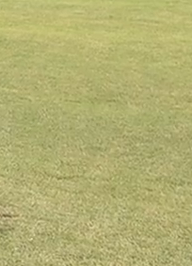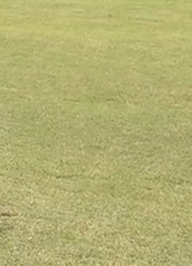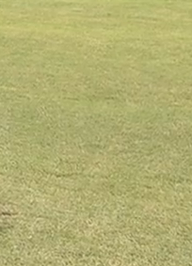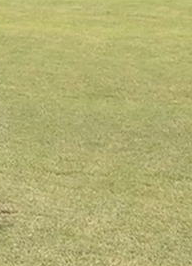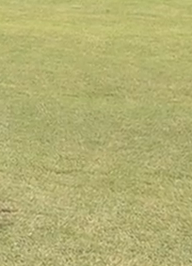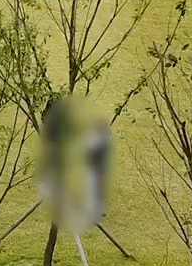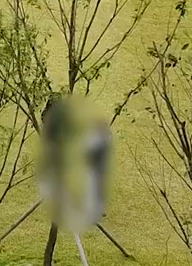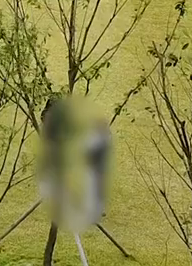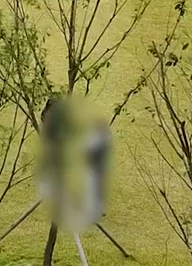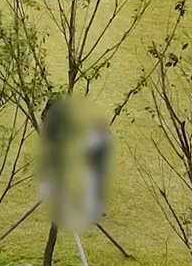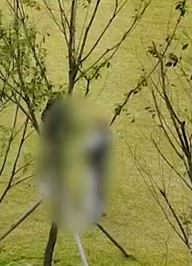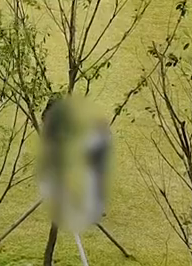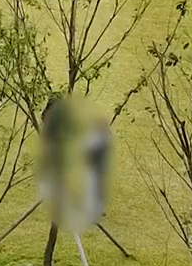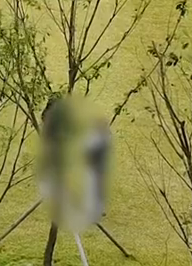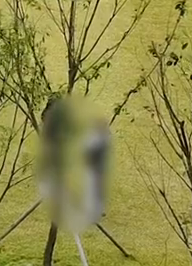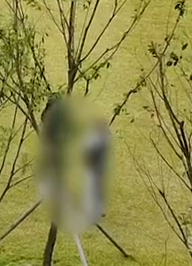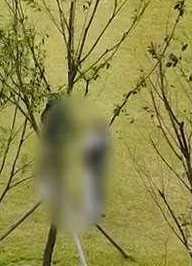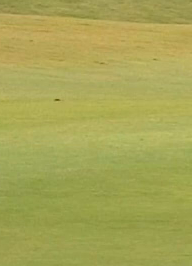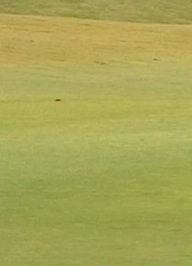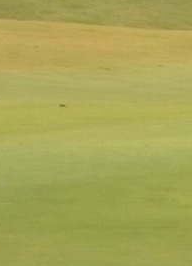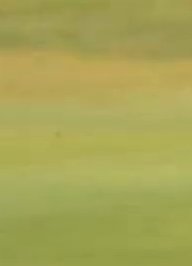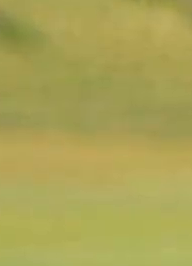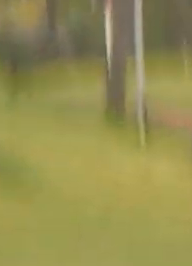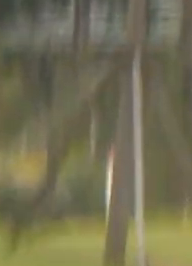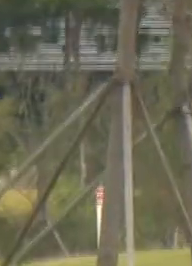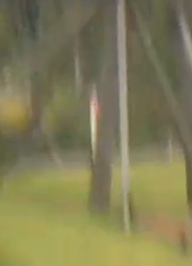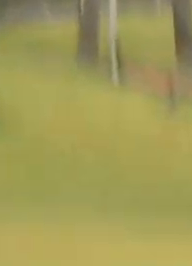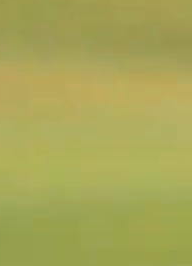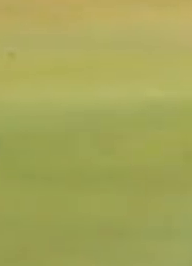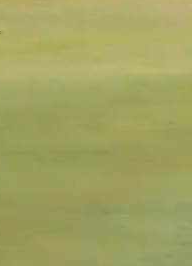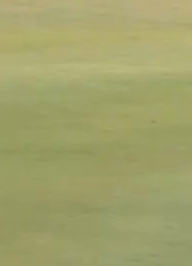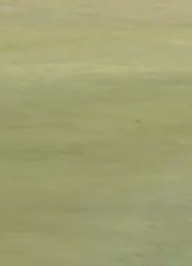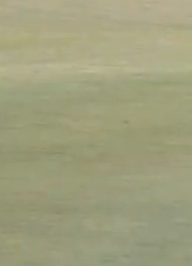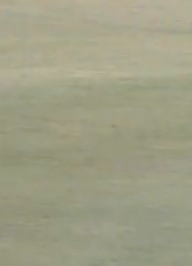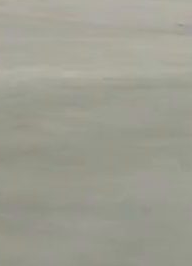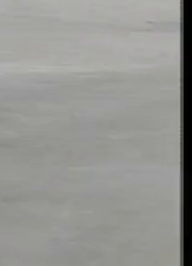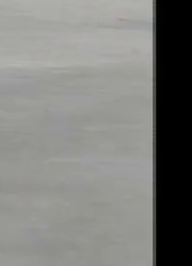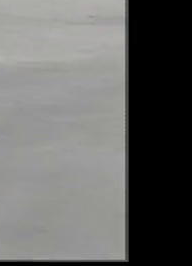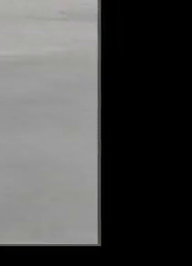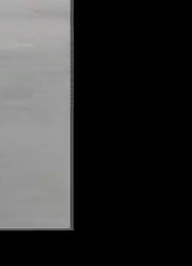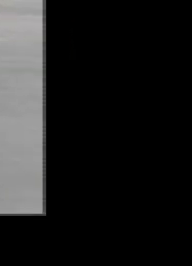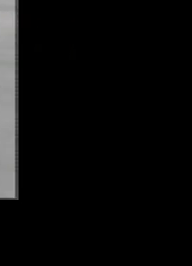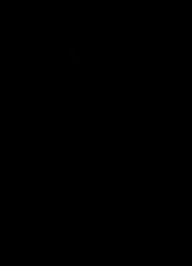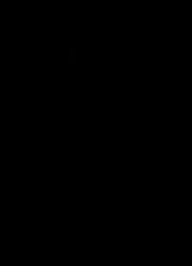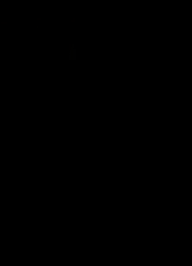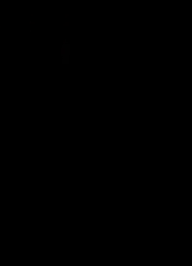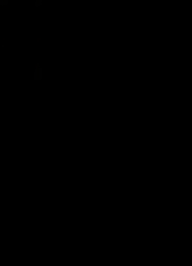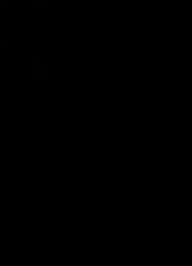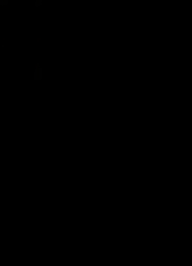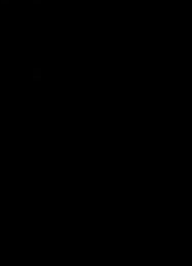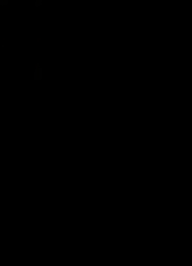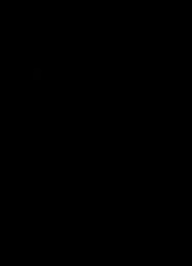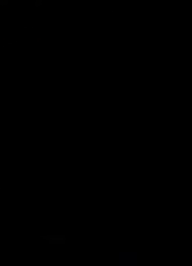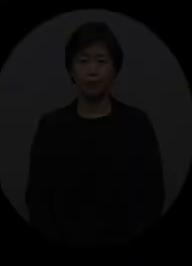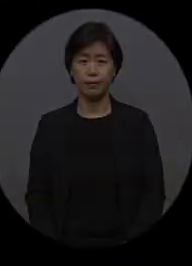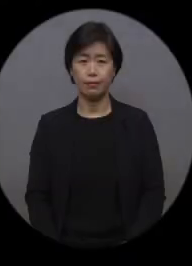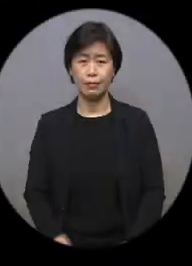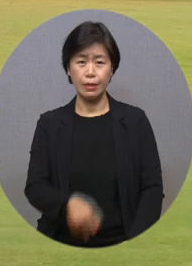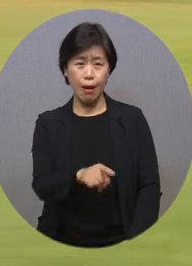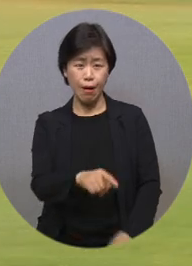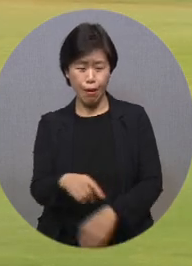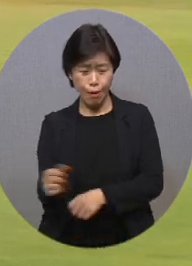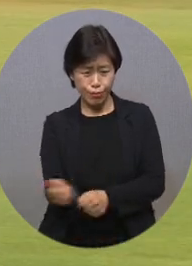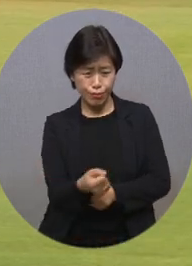우와! 아! 아! 아! 아! 아! 우와! 455번 연습 스윙 너무 많이 했어. 내가